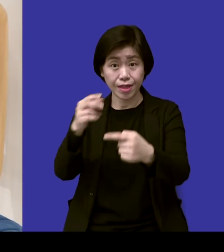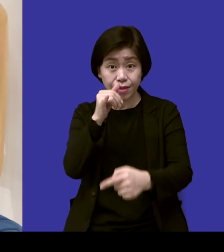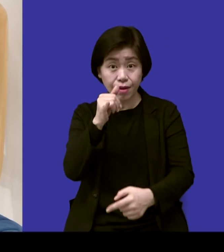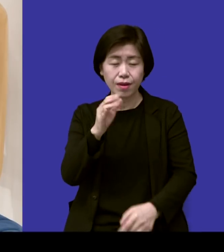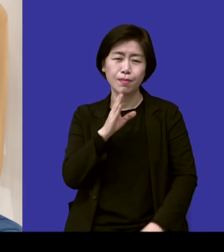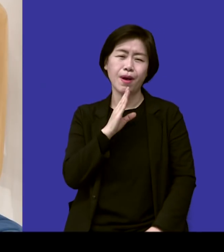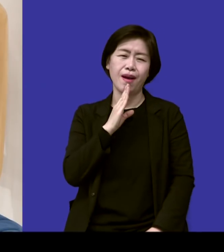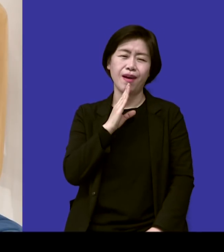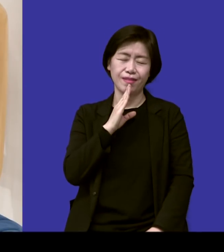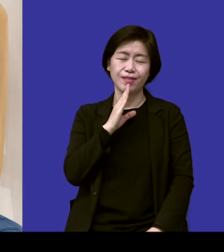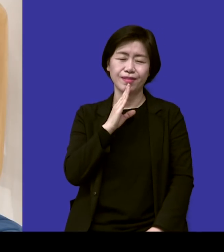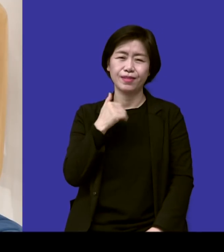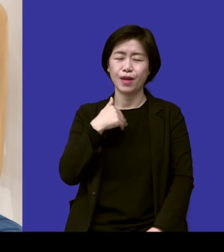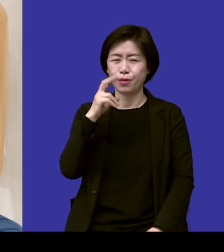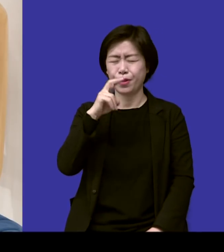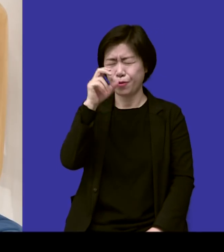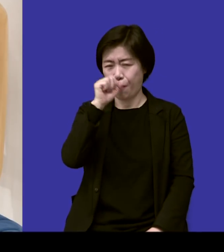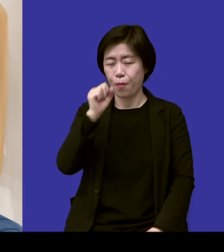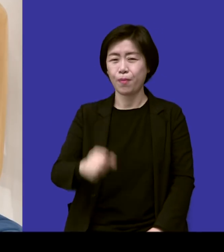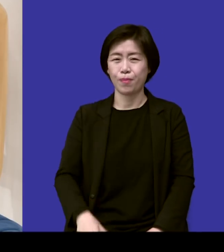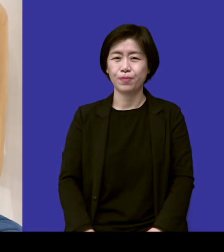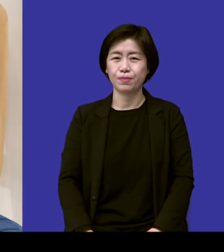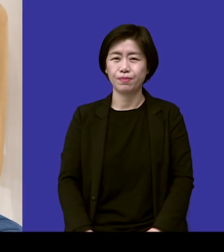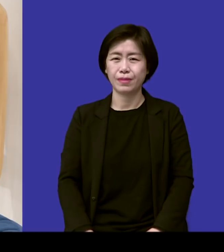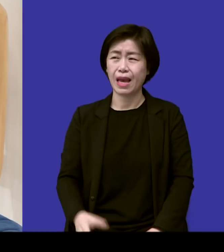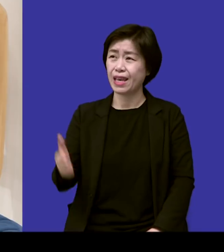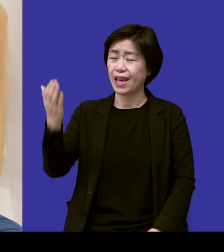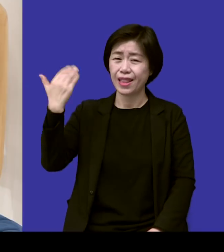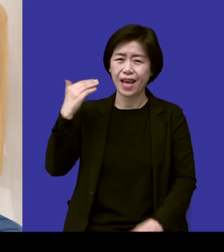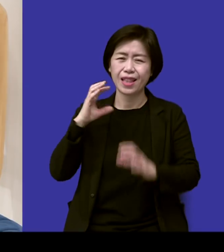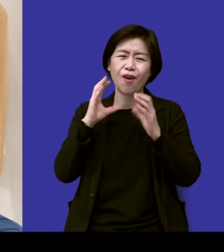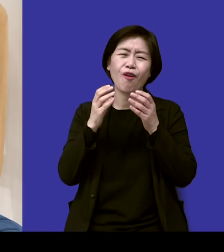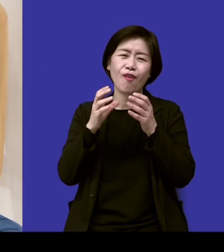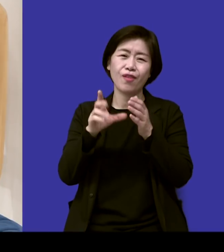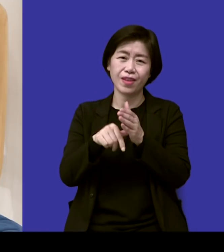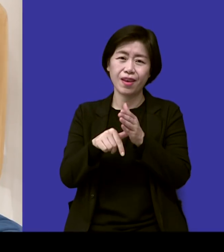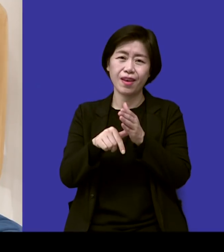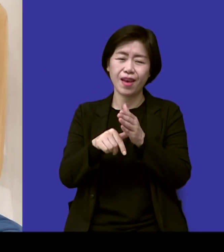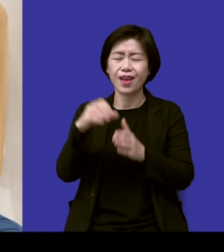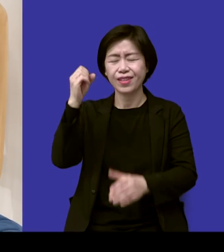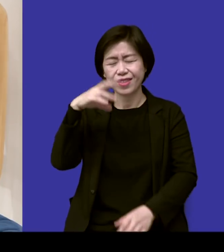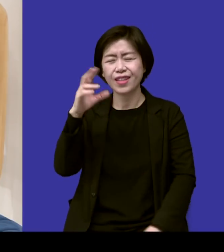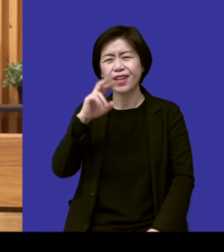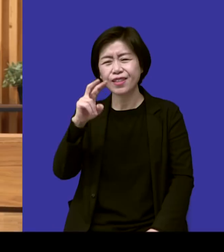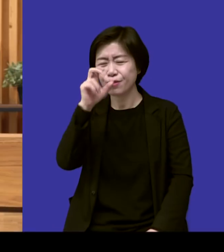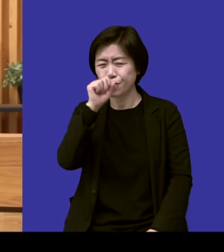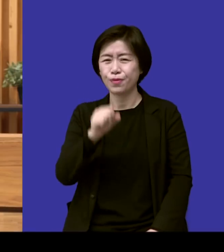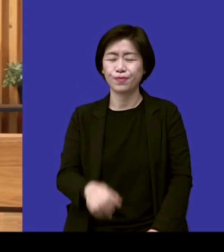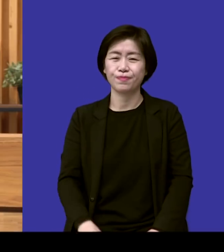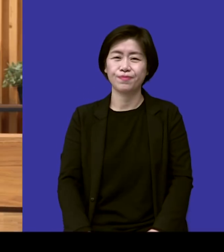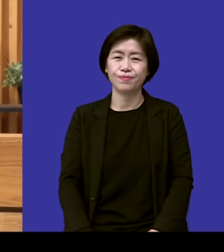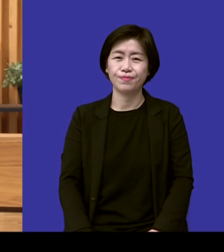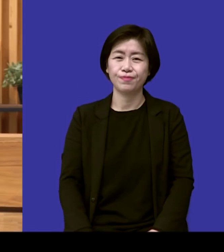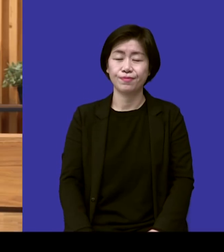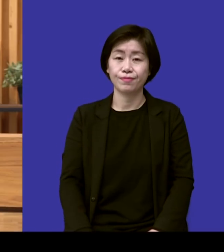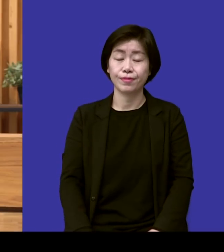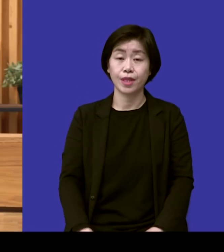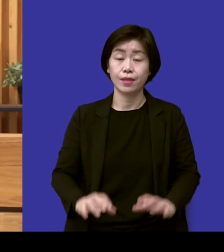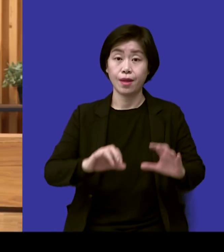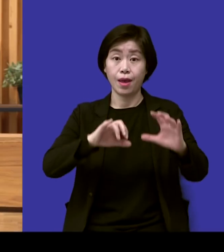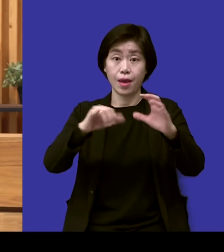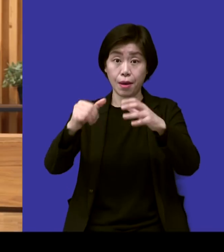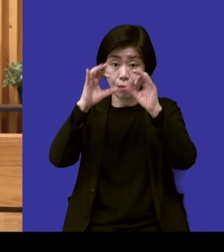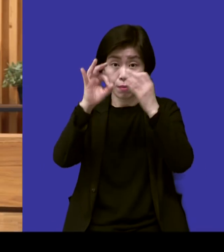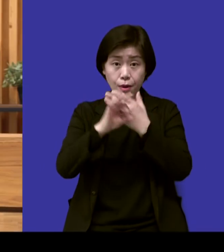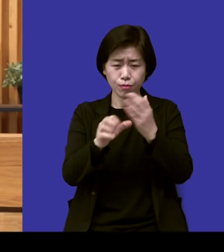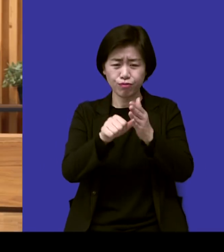예. 그냥 하게 됐어요. 그러니까. 그때 당시에 하나님의 뜨거움을 그렇게 많이 느끼진 못했죠. 예. 전 세계 유명한 팝 가수도 그렇고